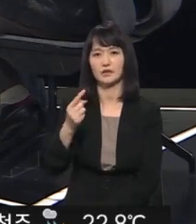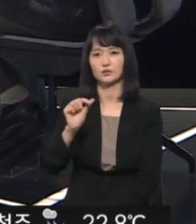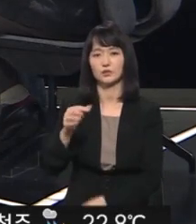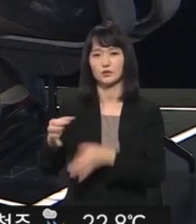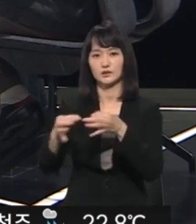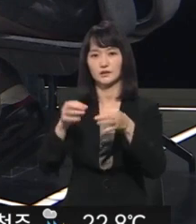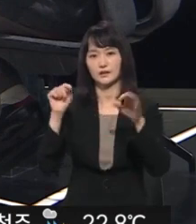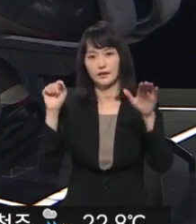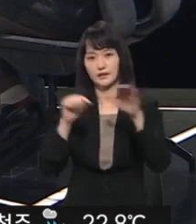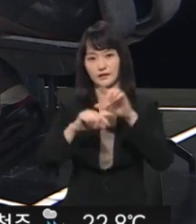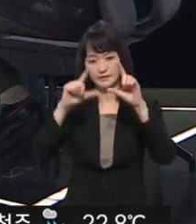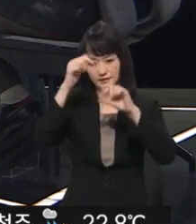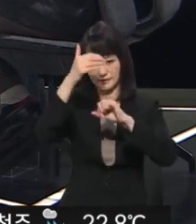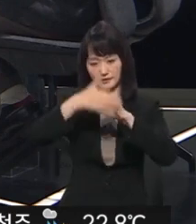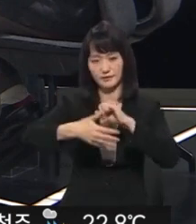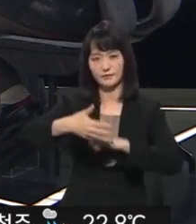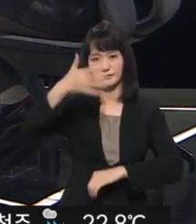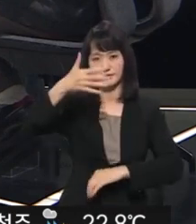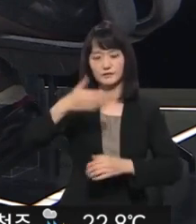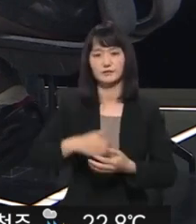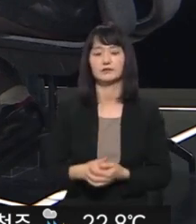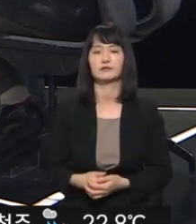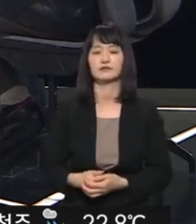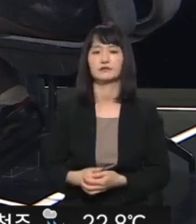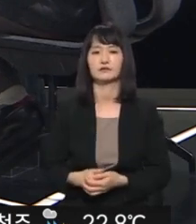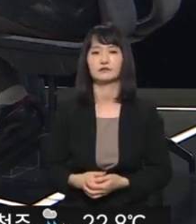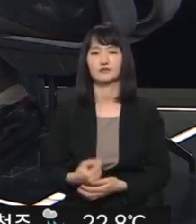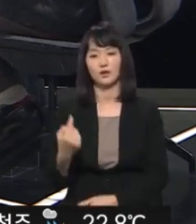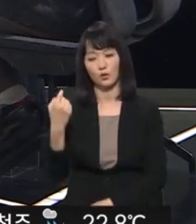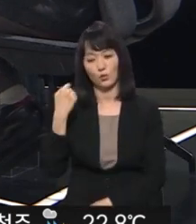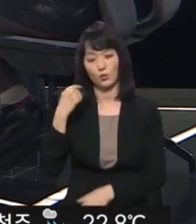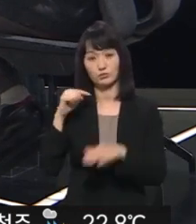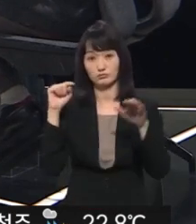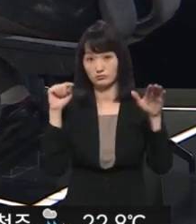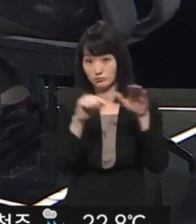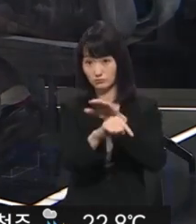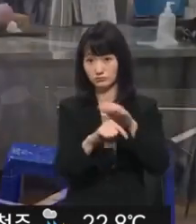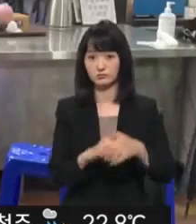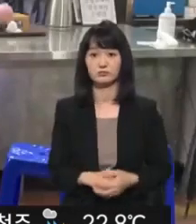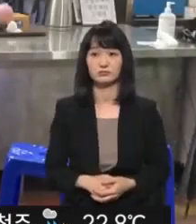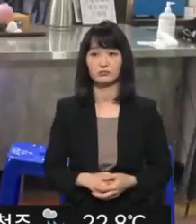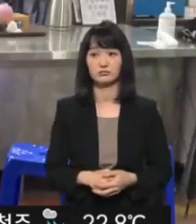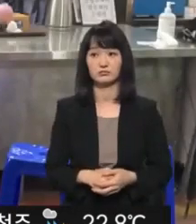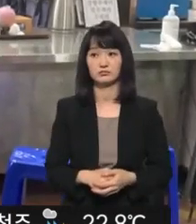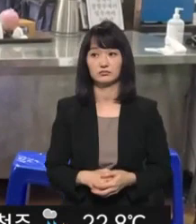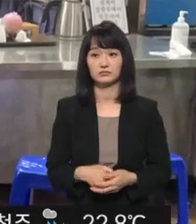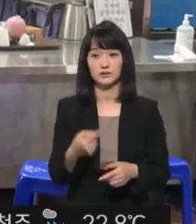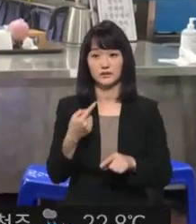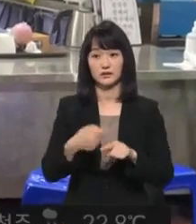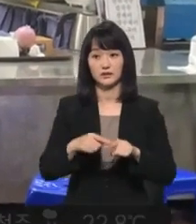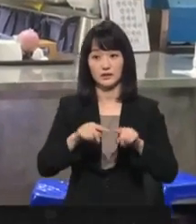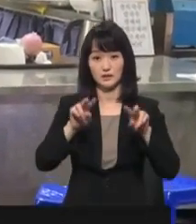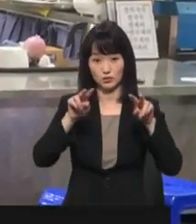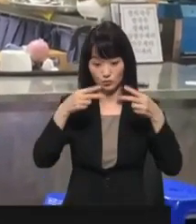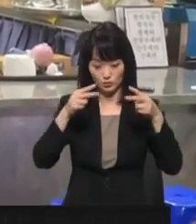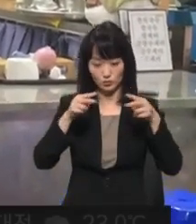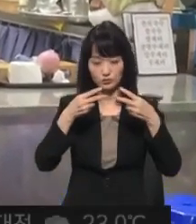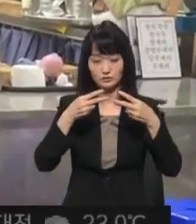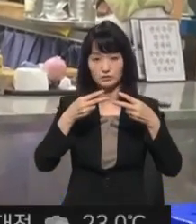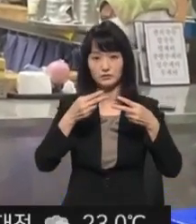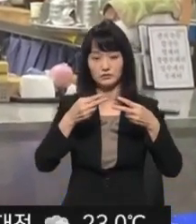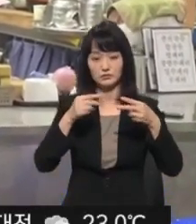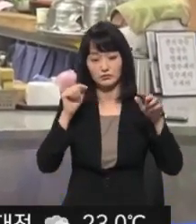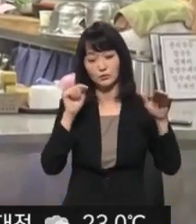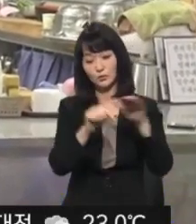올려서 시민들이 어제 갔는데 뭐 처음에 칼국수를 중종 먹으러 가는 데서